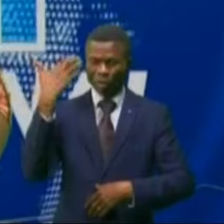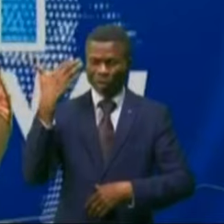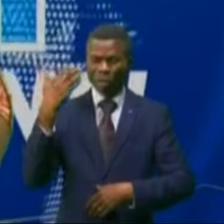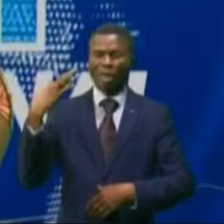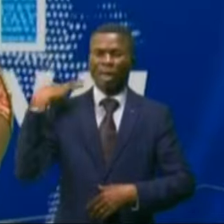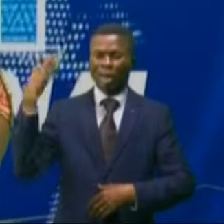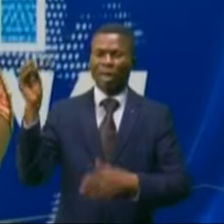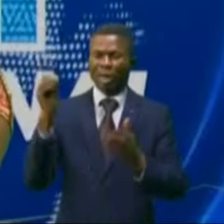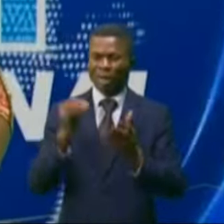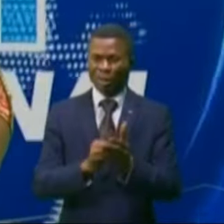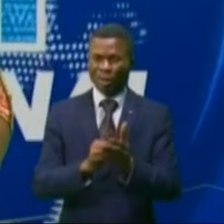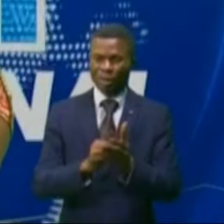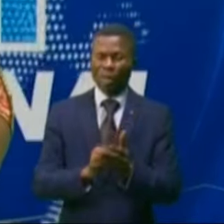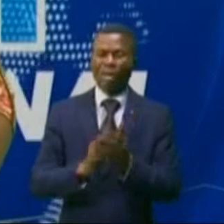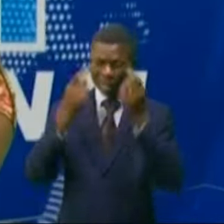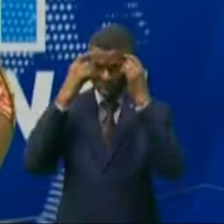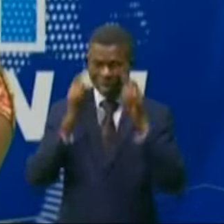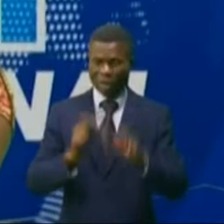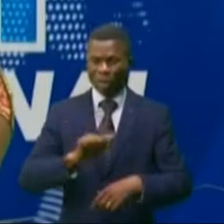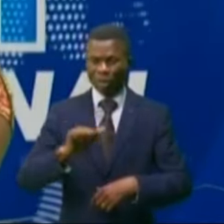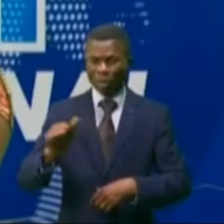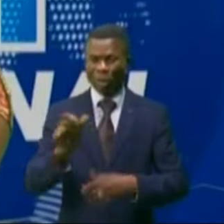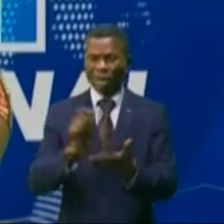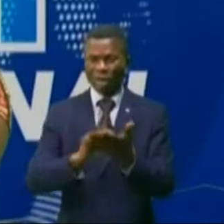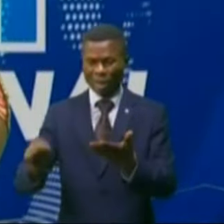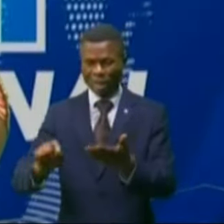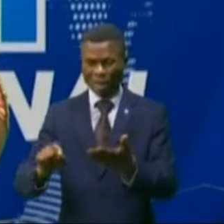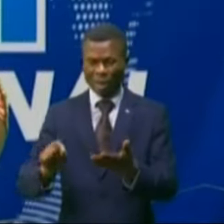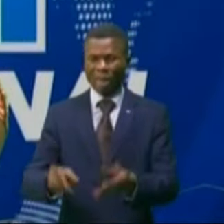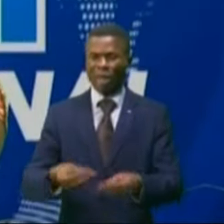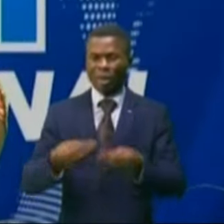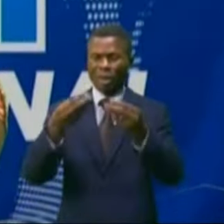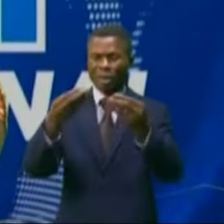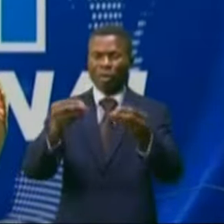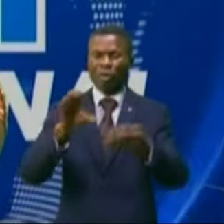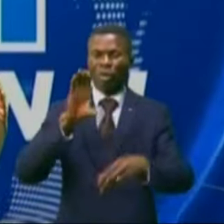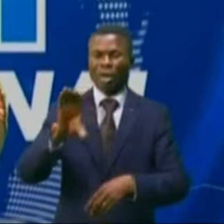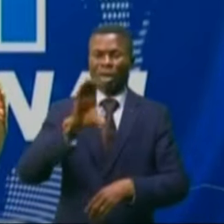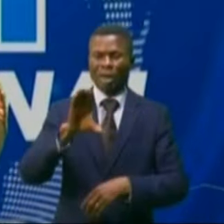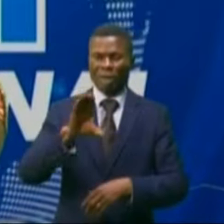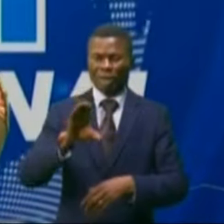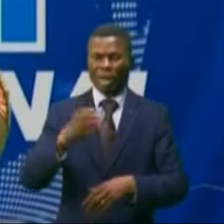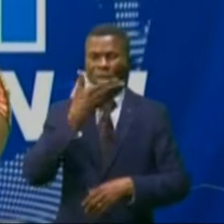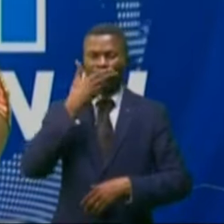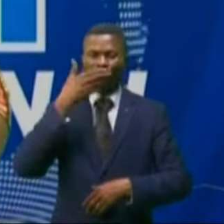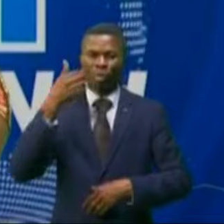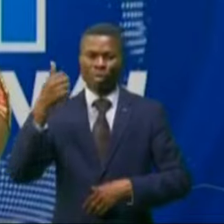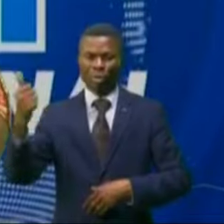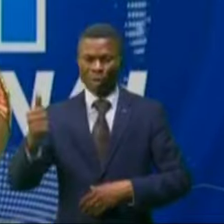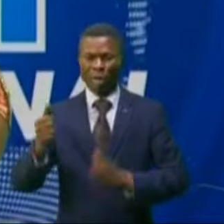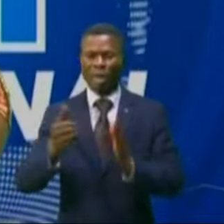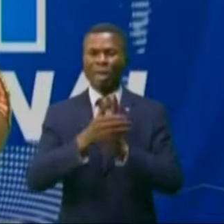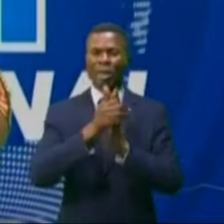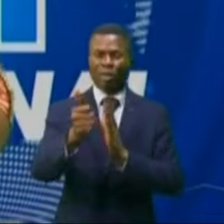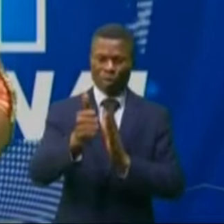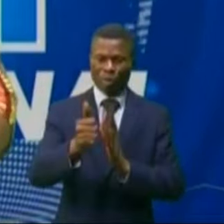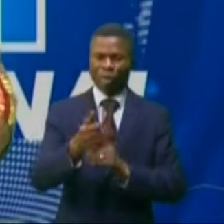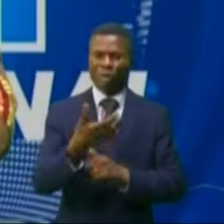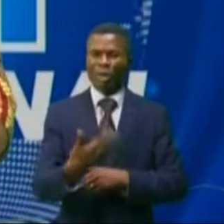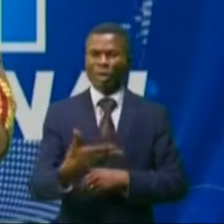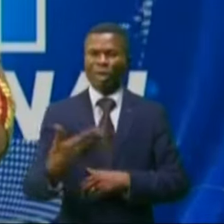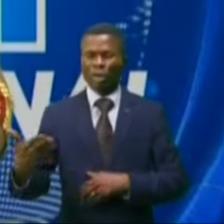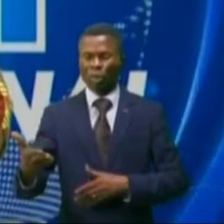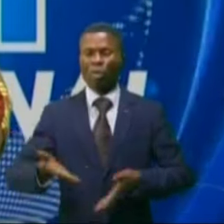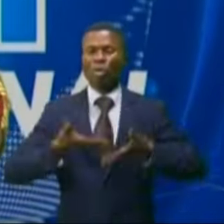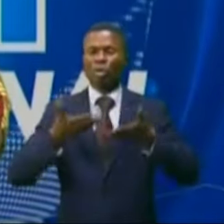candidat doit prendre l'engagement écrit de fournir à la banque la meilleure qualité de produits